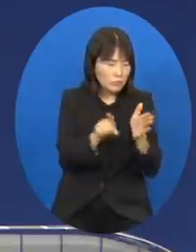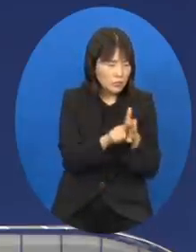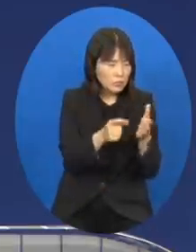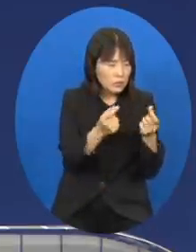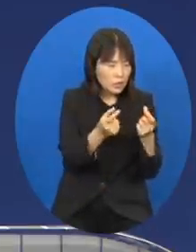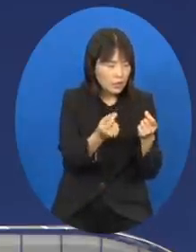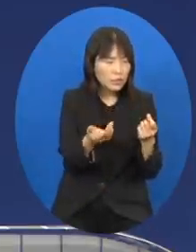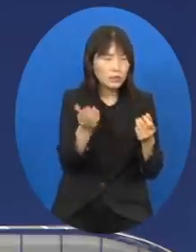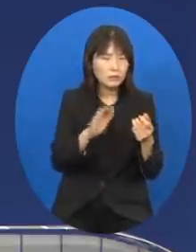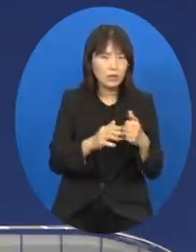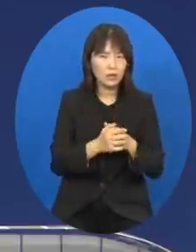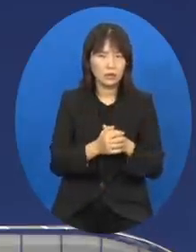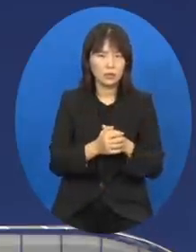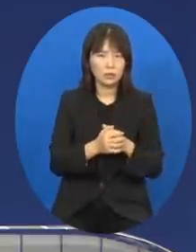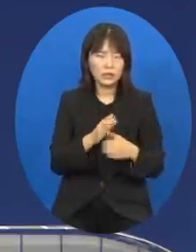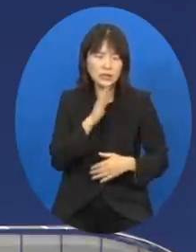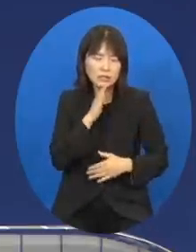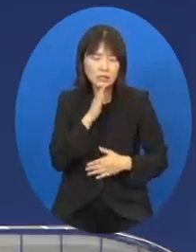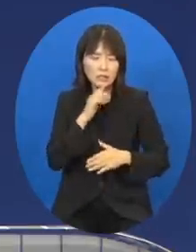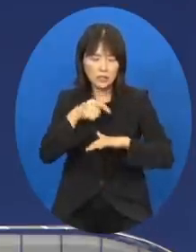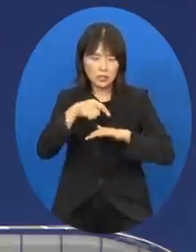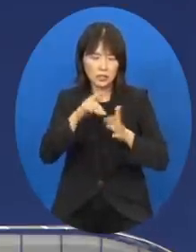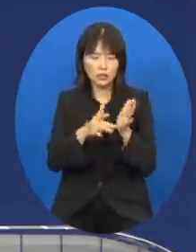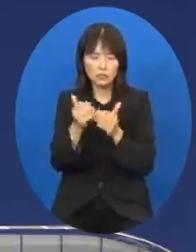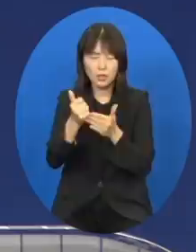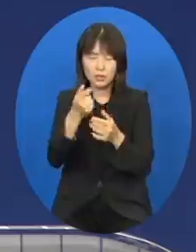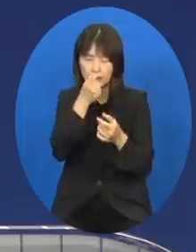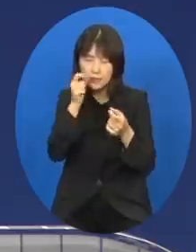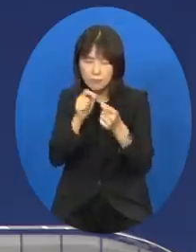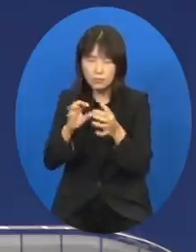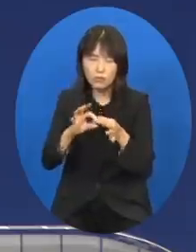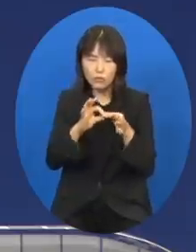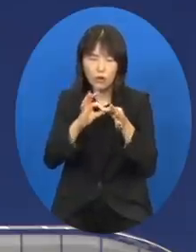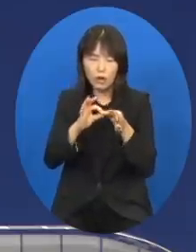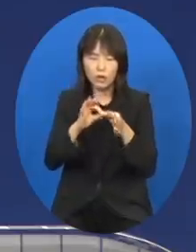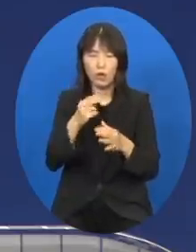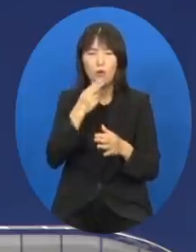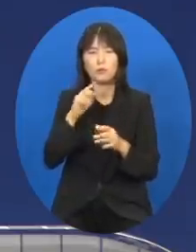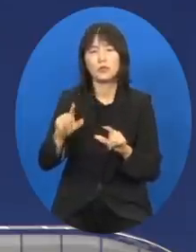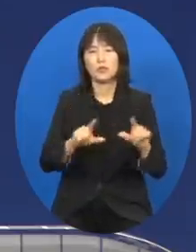같은데 실제로 예수님과 친밀한 관계가 없이 사니까.